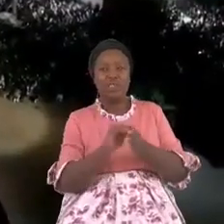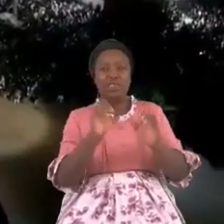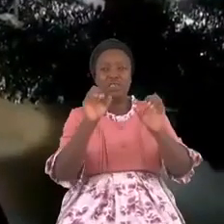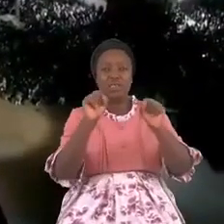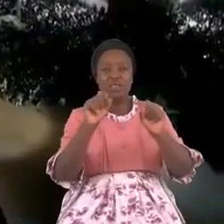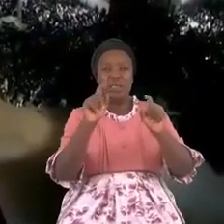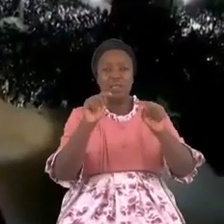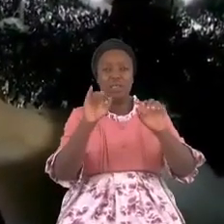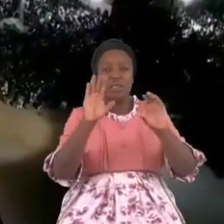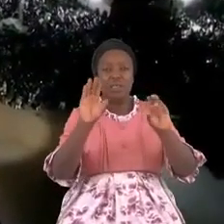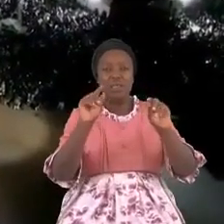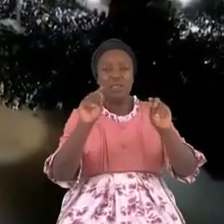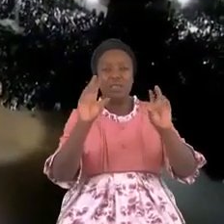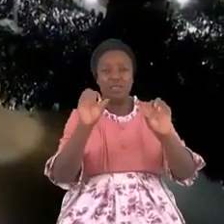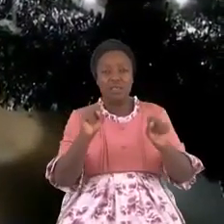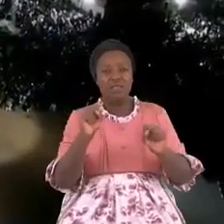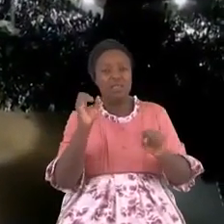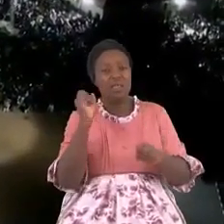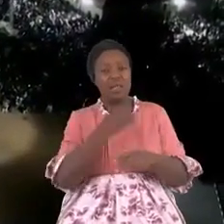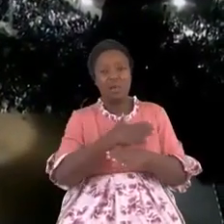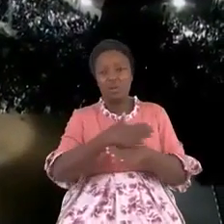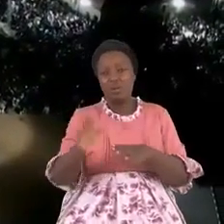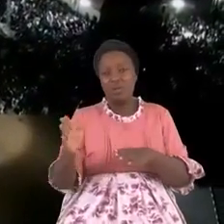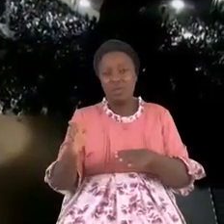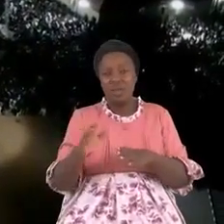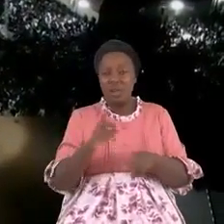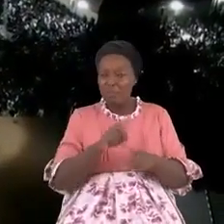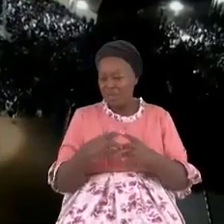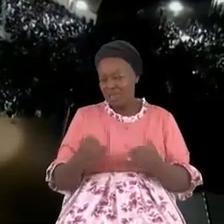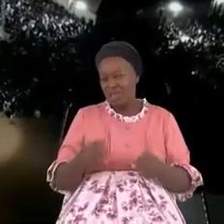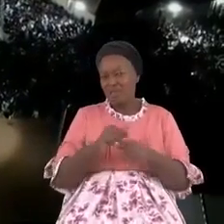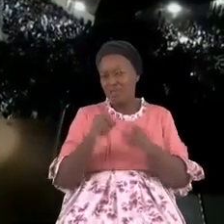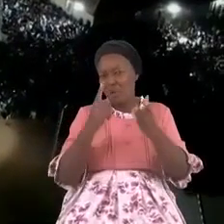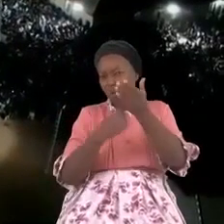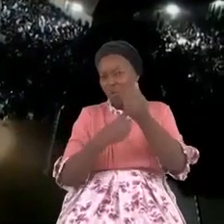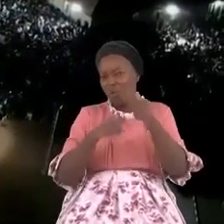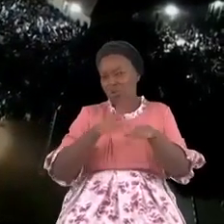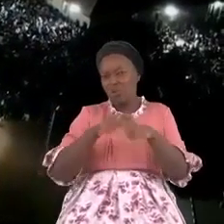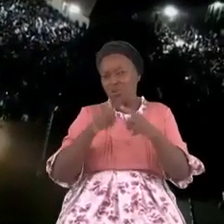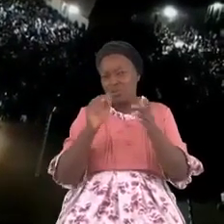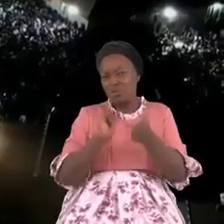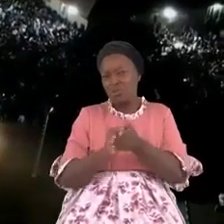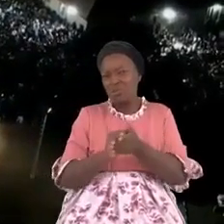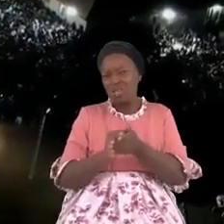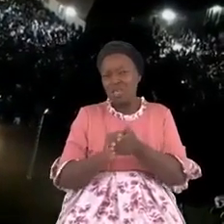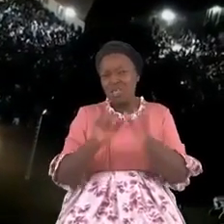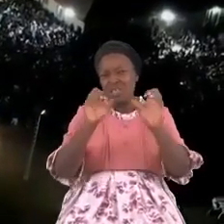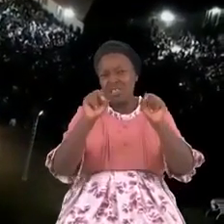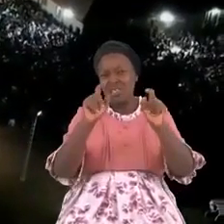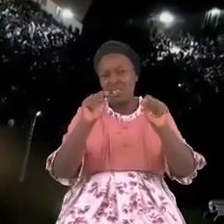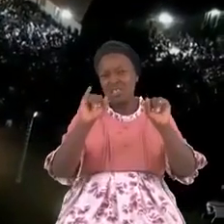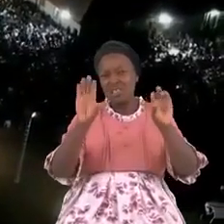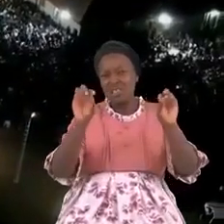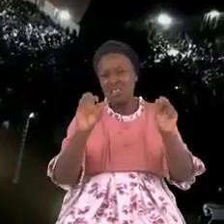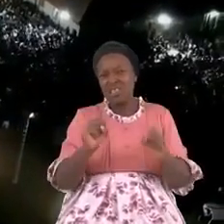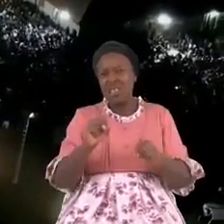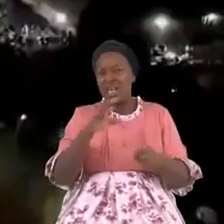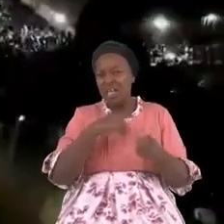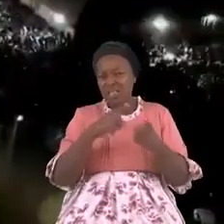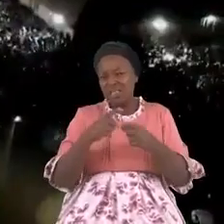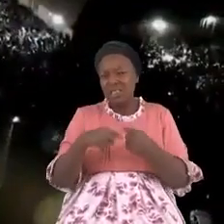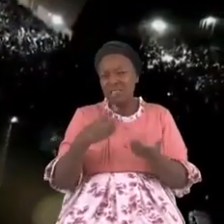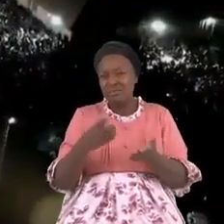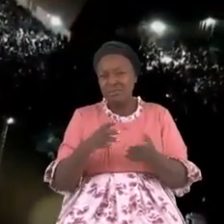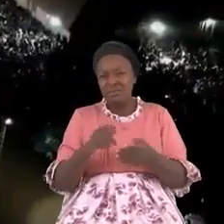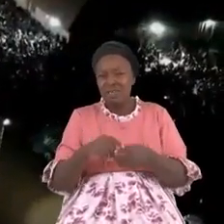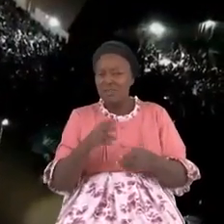Ọ bụrụ na ị jigidesi osisi a na ihe ije aga ije, gaa na-adabere n'ebe ha nọ. Ị maara